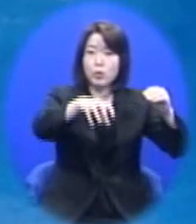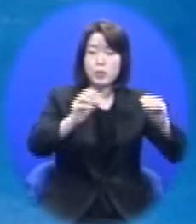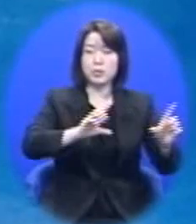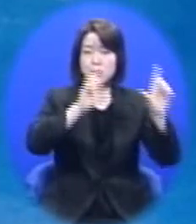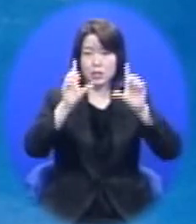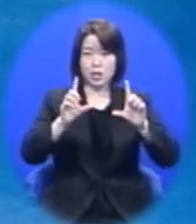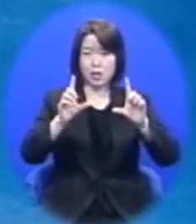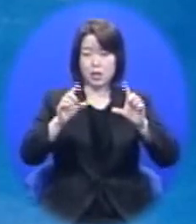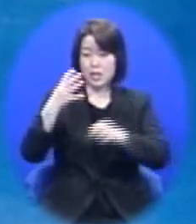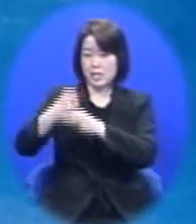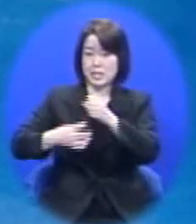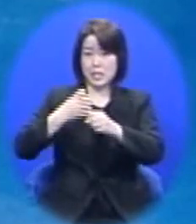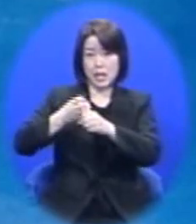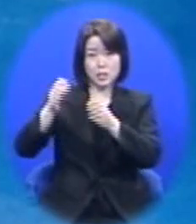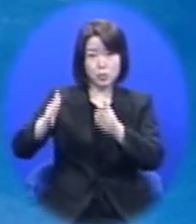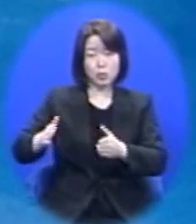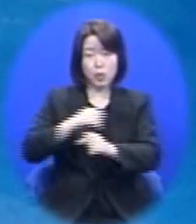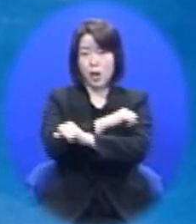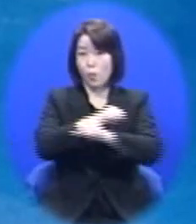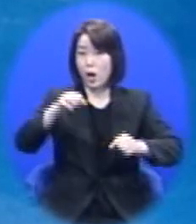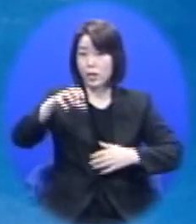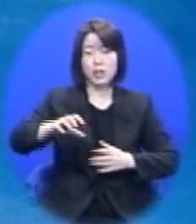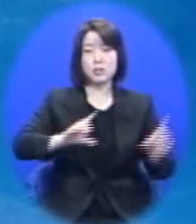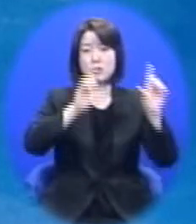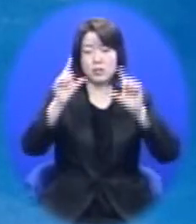광야에서 살았습니다. 그런데 모세가 깨닫기를